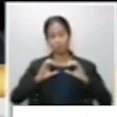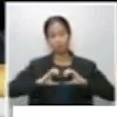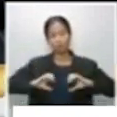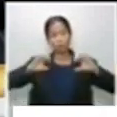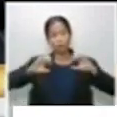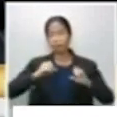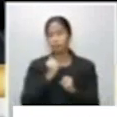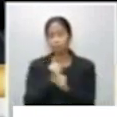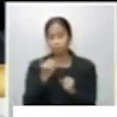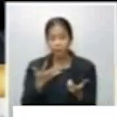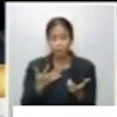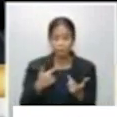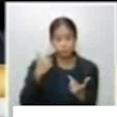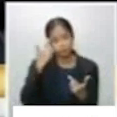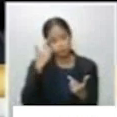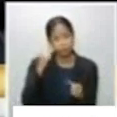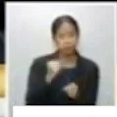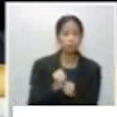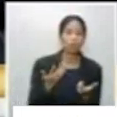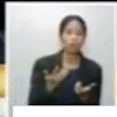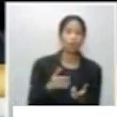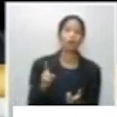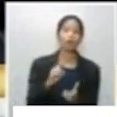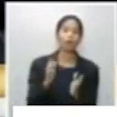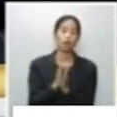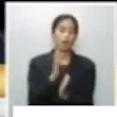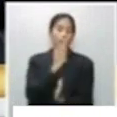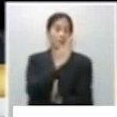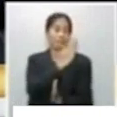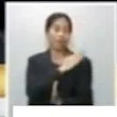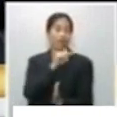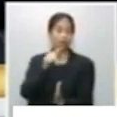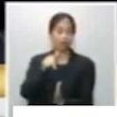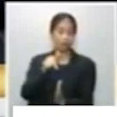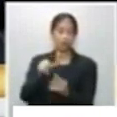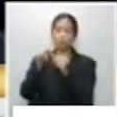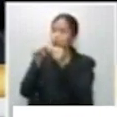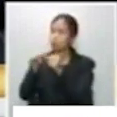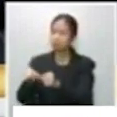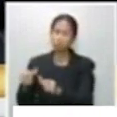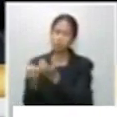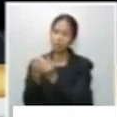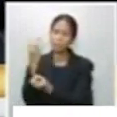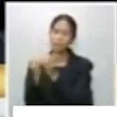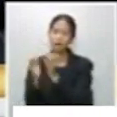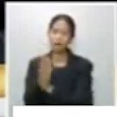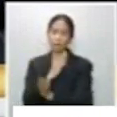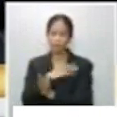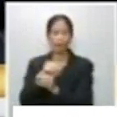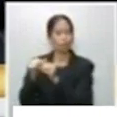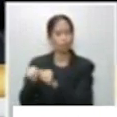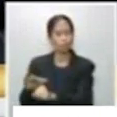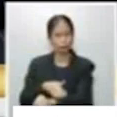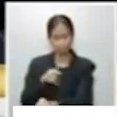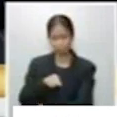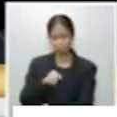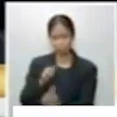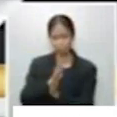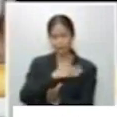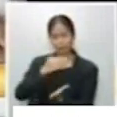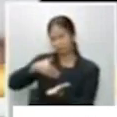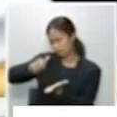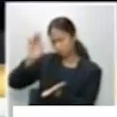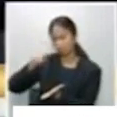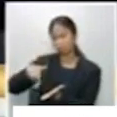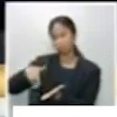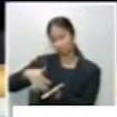อนนี้สำนักสงฆ์ที่อยู่ในเขตทยานในป่าสงวนอะไรดิถูกไล่บอกว่าต้องออกท่าน